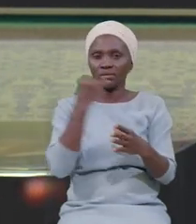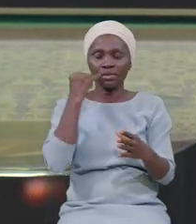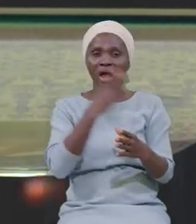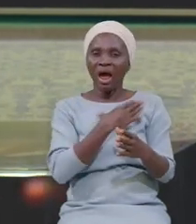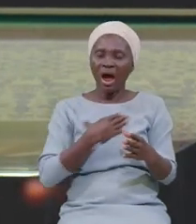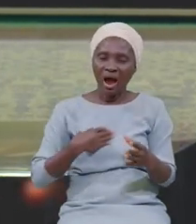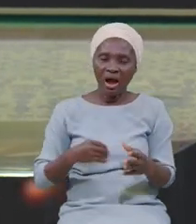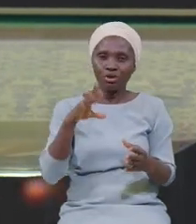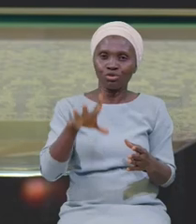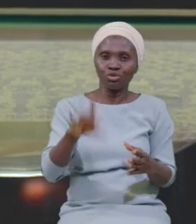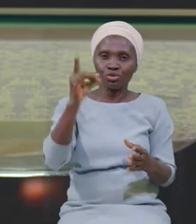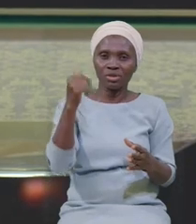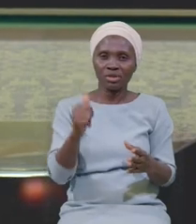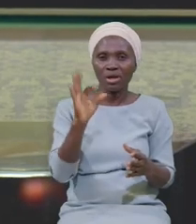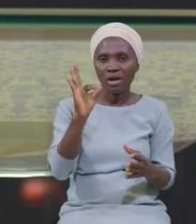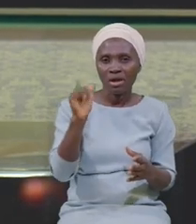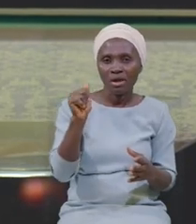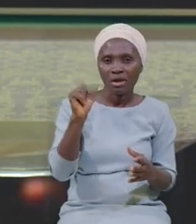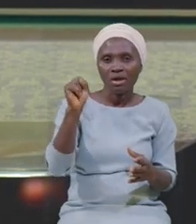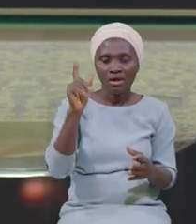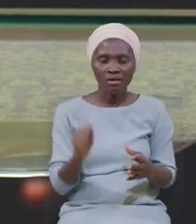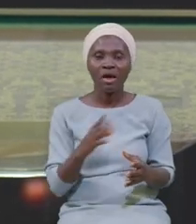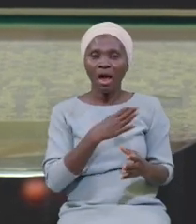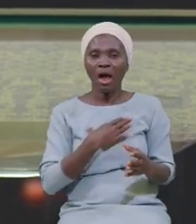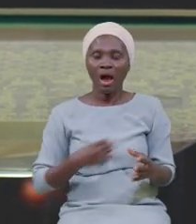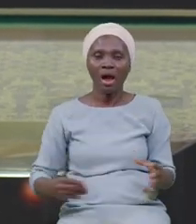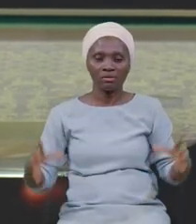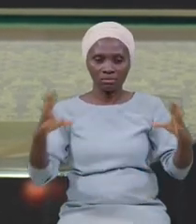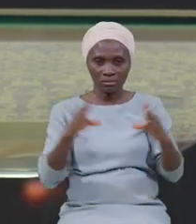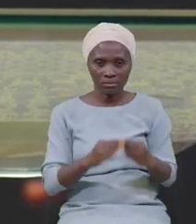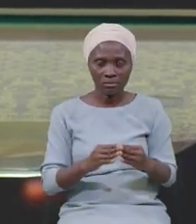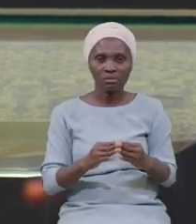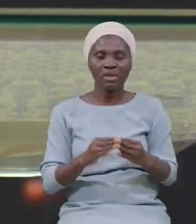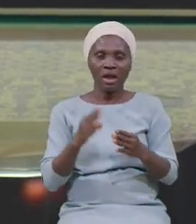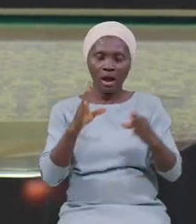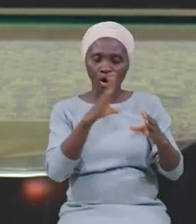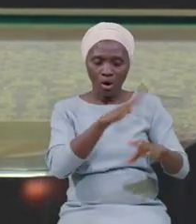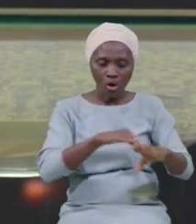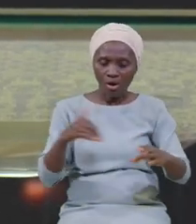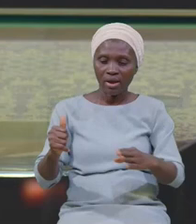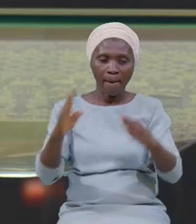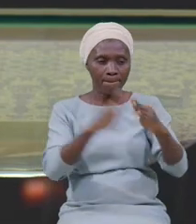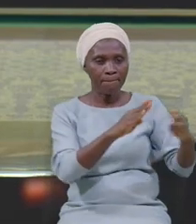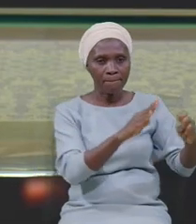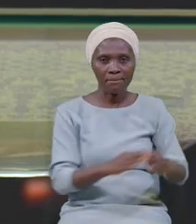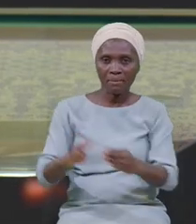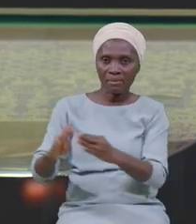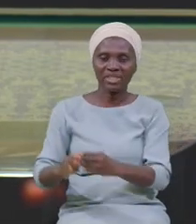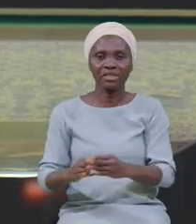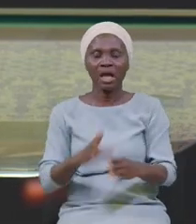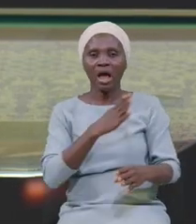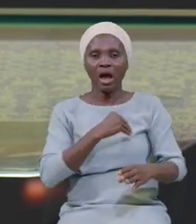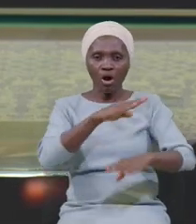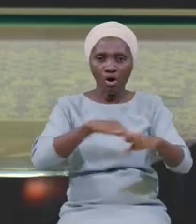jeûne, une convocation solennelle. Assemblez le peuple, formez une sainte réunion, assemblez